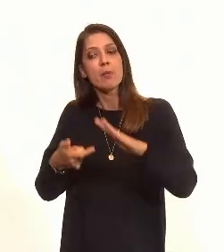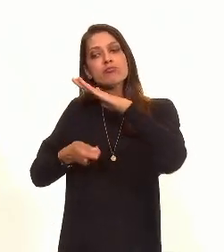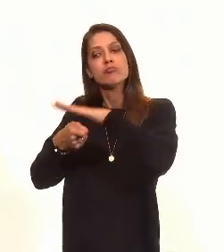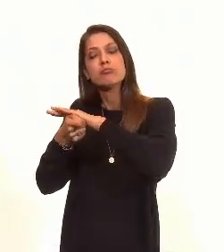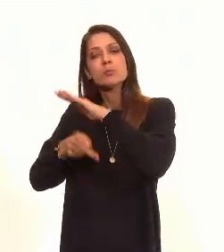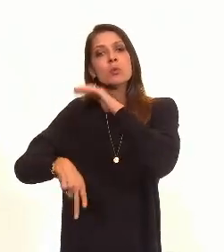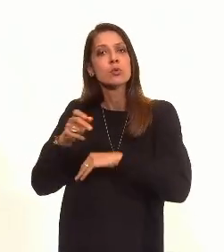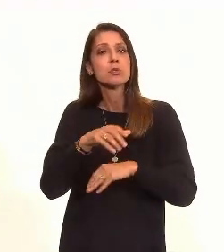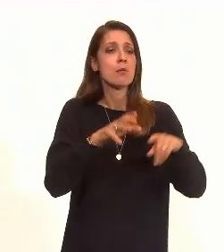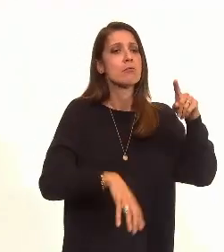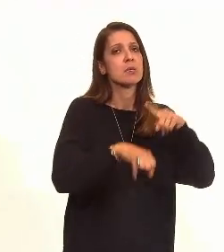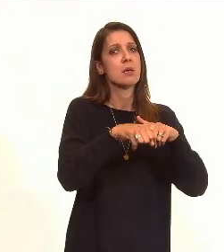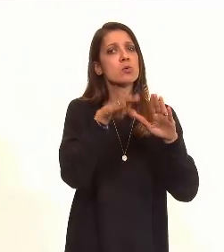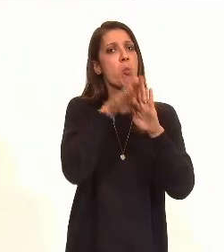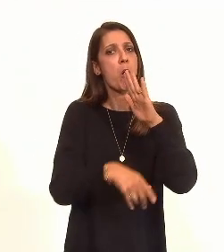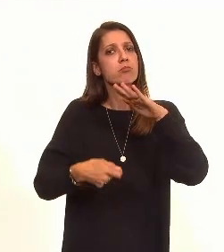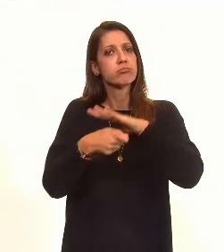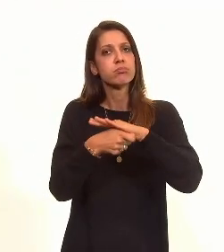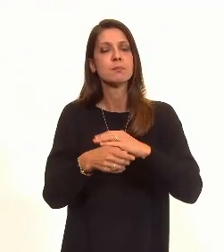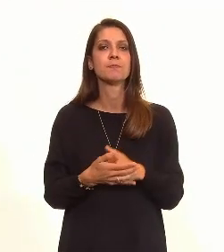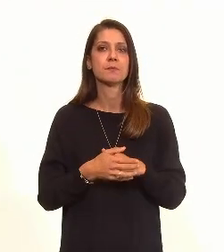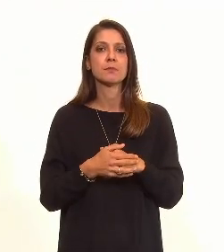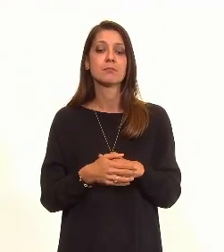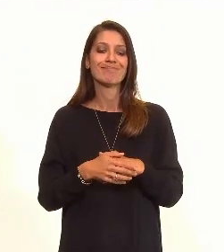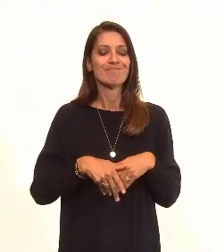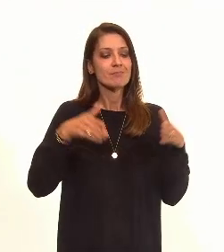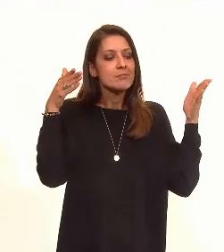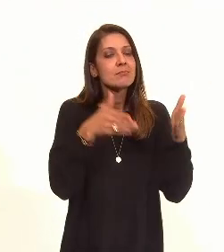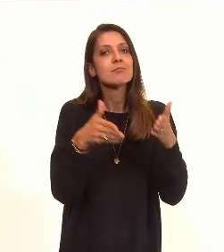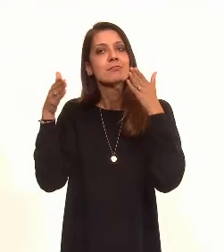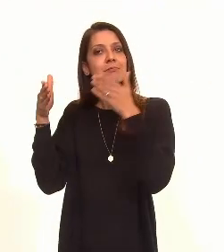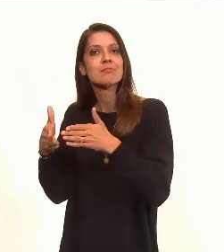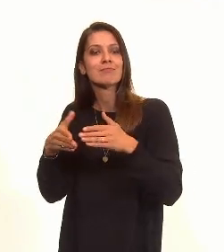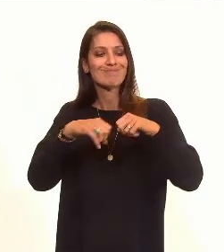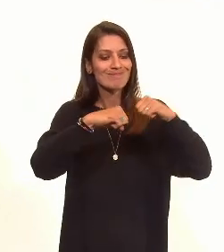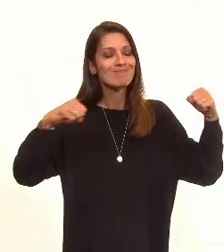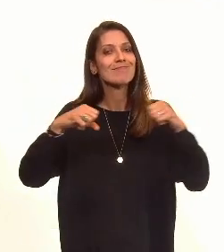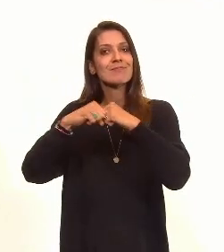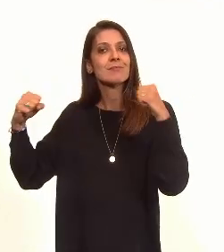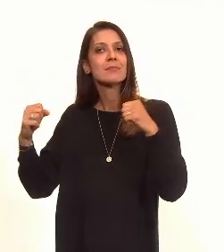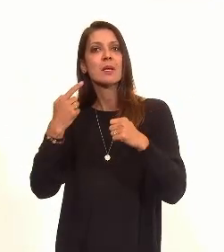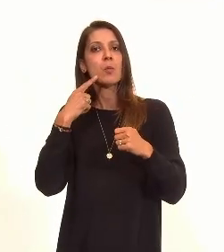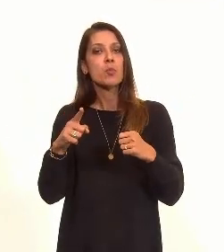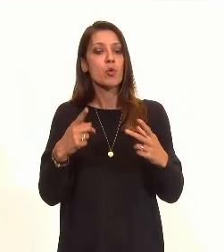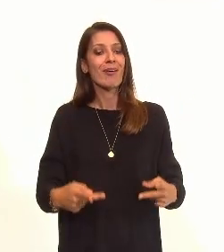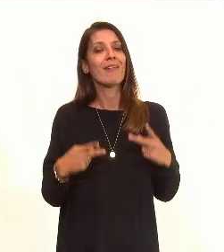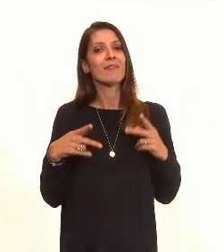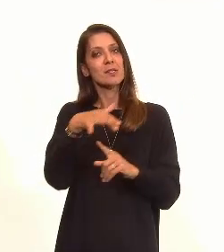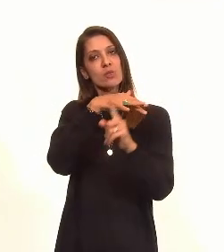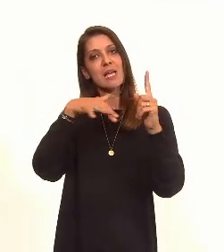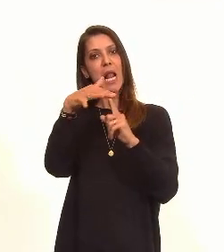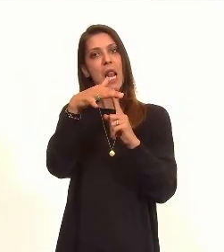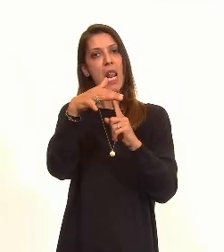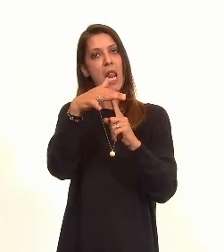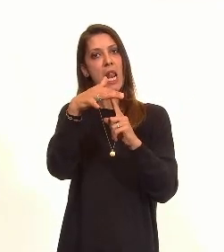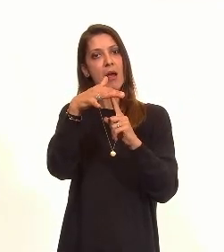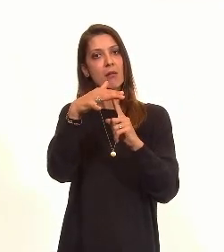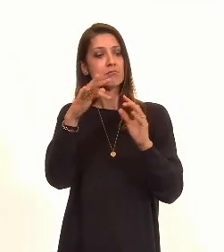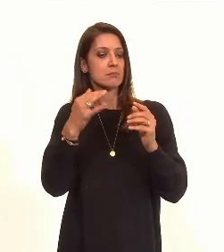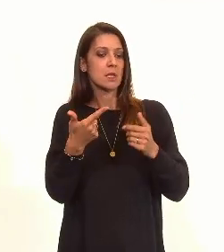la PCH. Plus spécifiquement sur les questions de participation, de vie sociale concernant ces